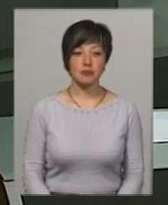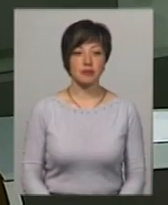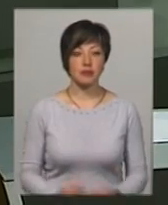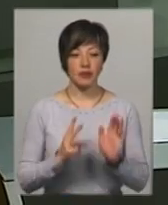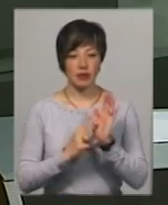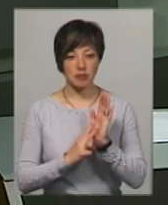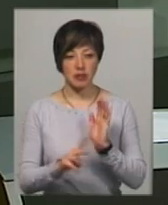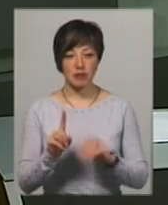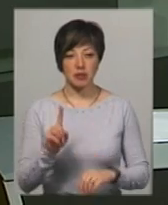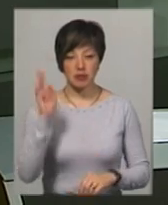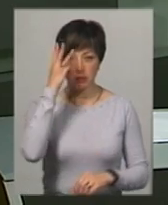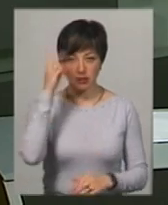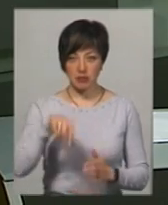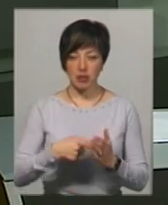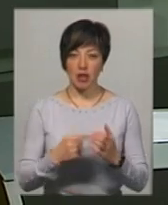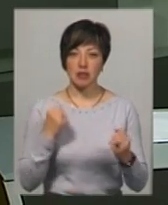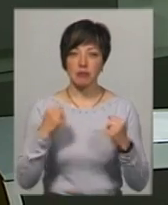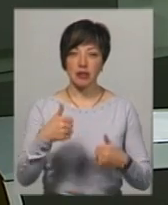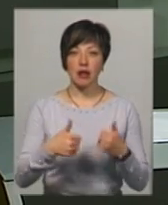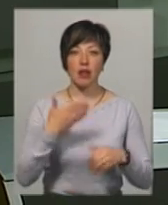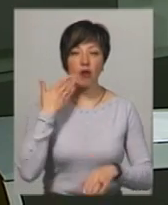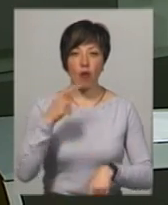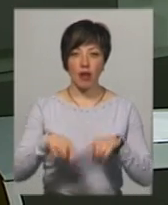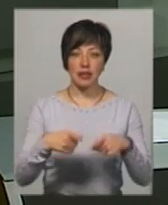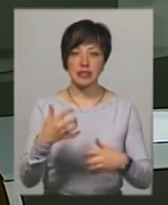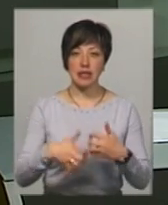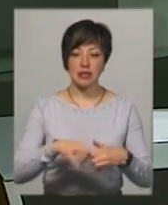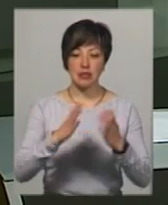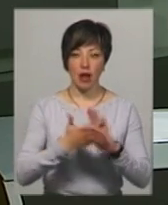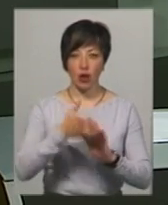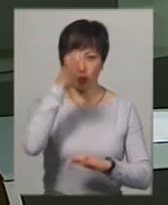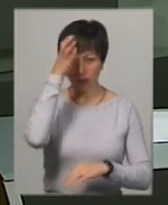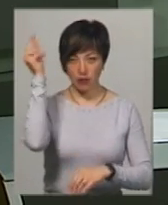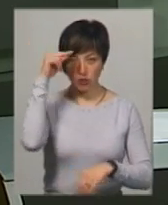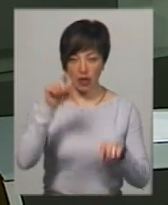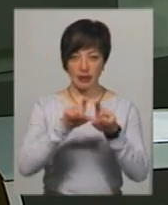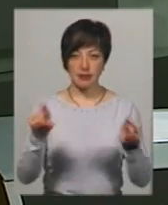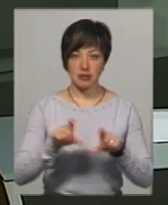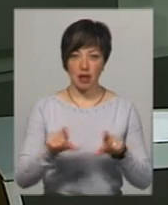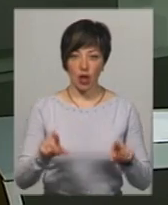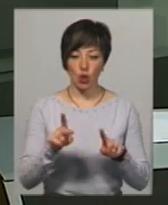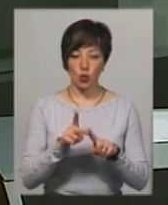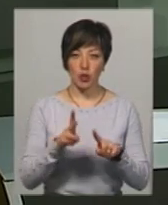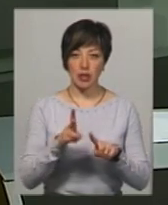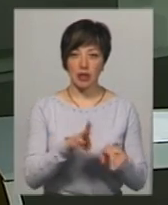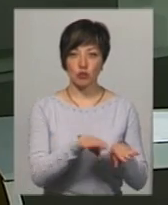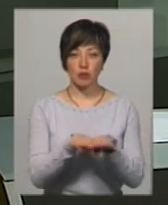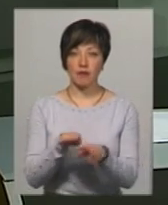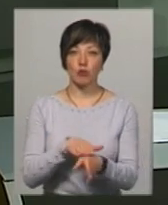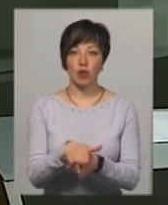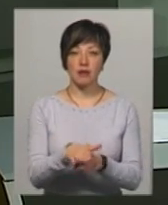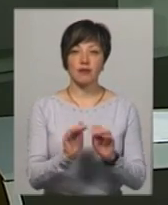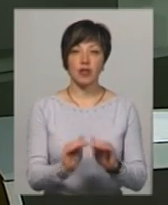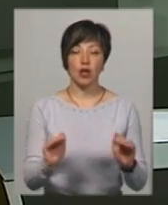Сімдесят перша Хмельницька міська спартакіада з легкої атлетики серед загальноосвітніх навчальних закладів других-третіх ступенів відбулася